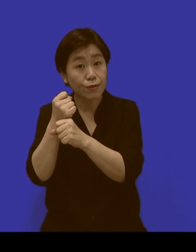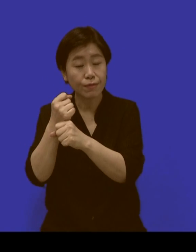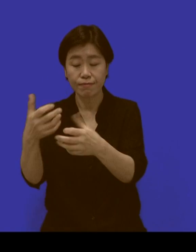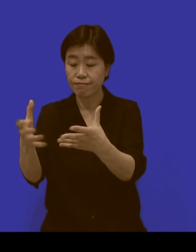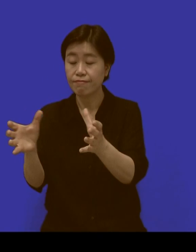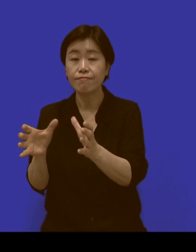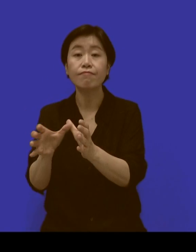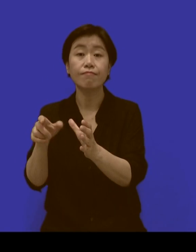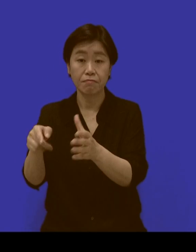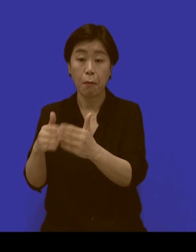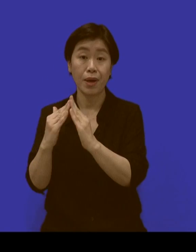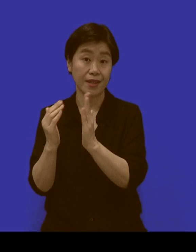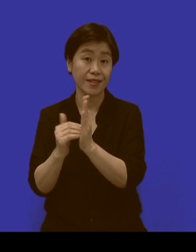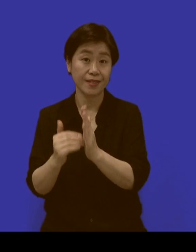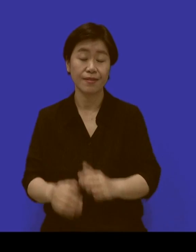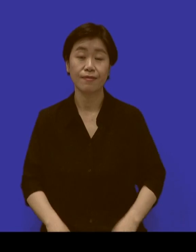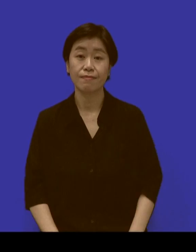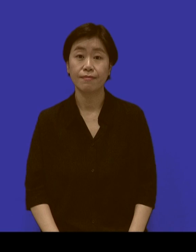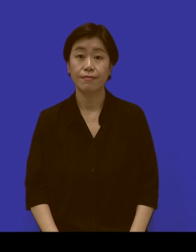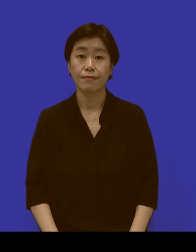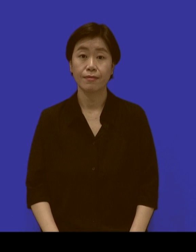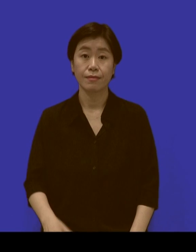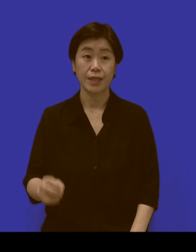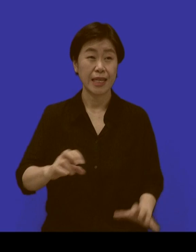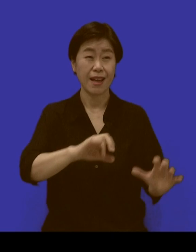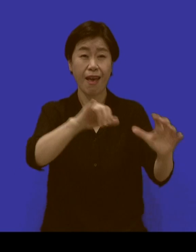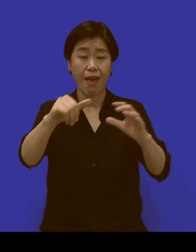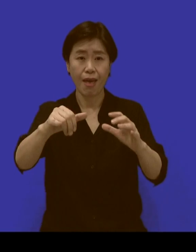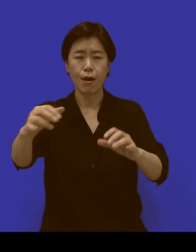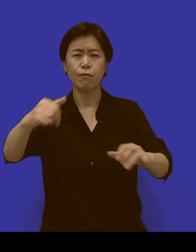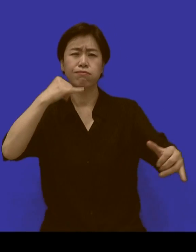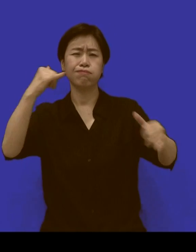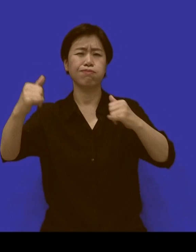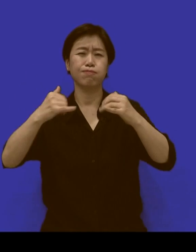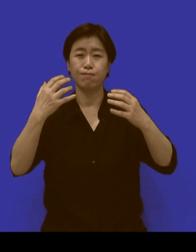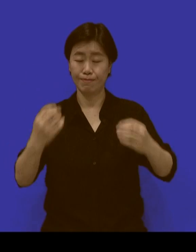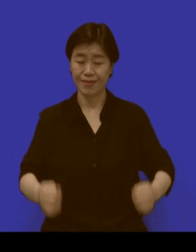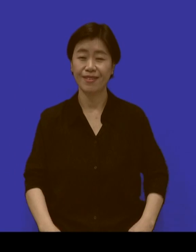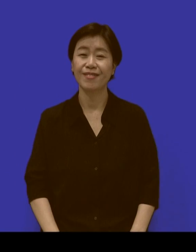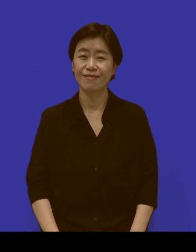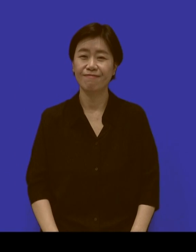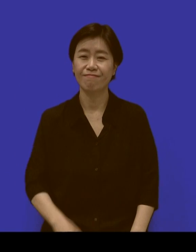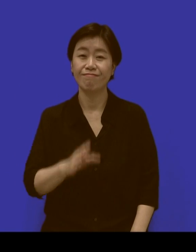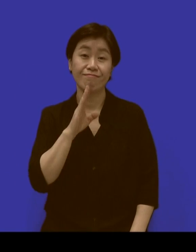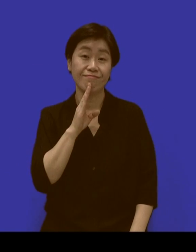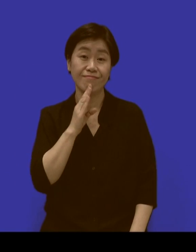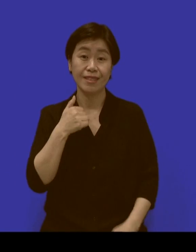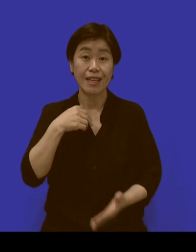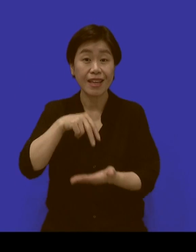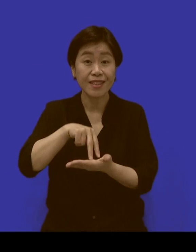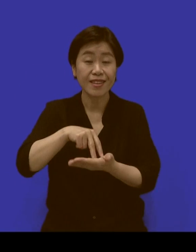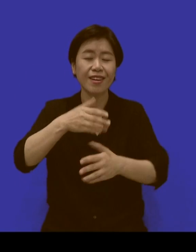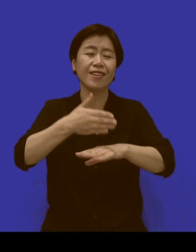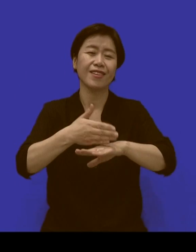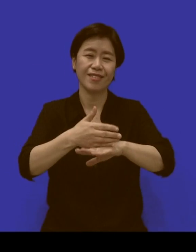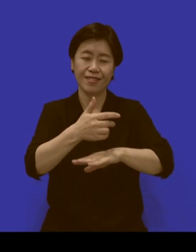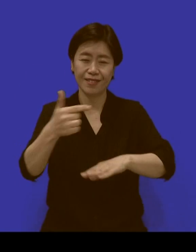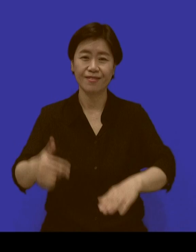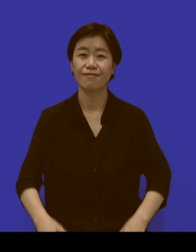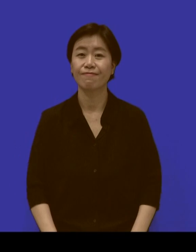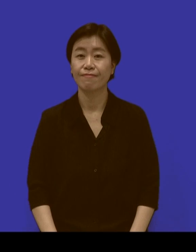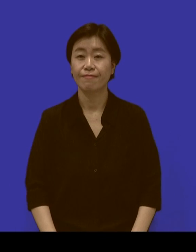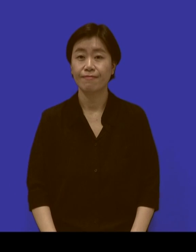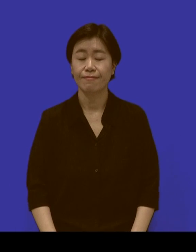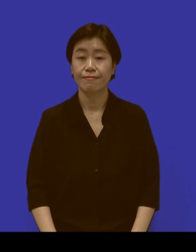네. 그래서 새로운 팀이 생기고 또 전 세계에서 문의가 들어오고 하는 그렇겠네요. 일들이 네, 생겨서 저는 참 너무나 감사한 일이죠. 네,